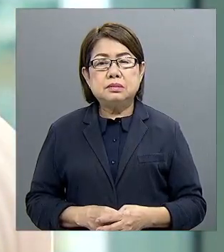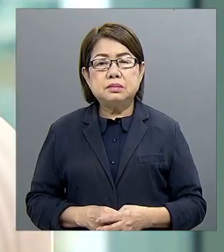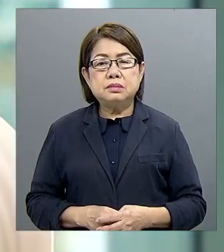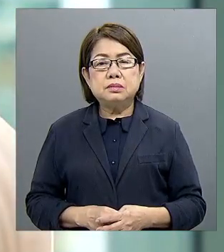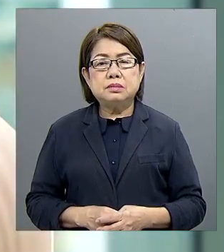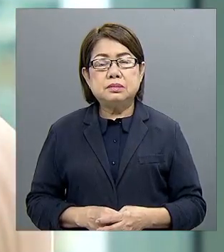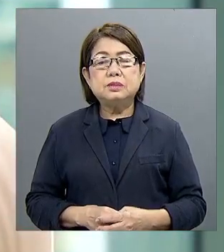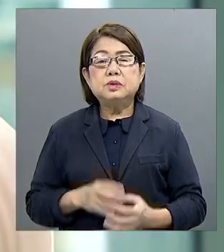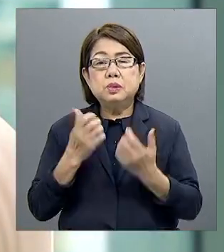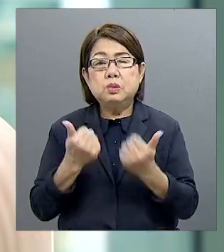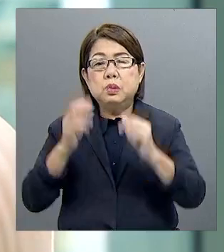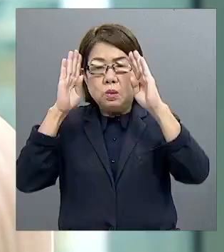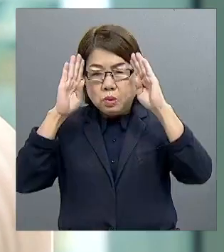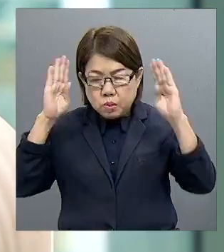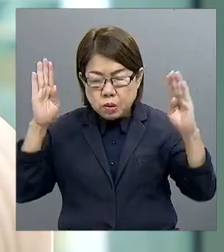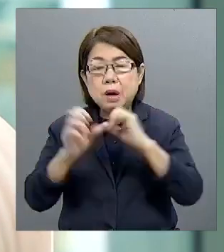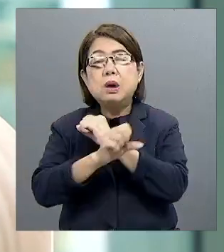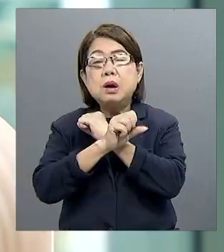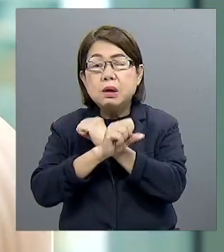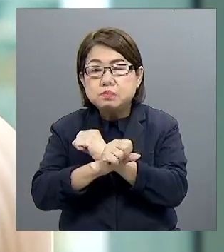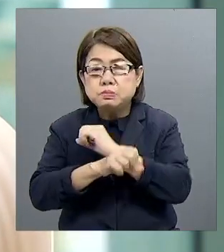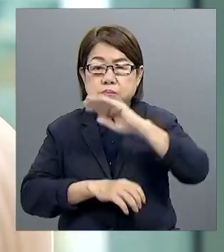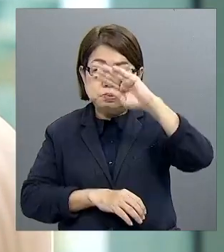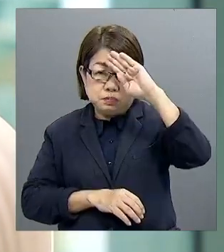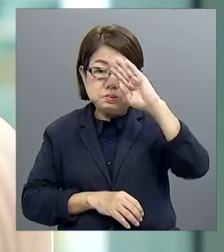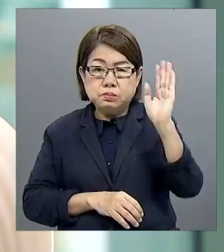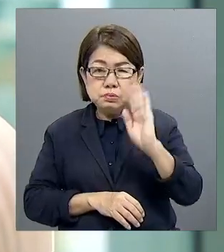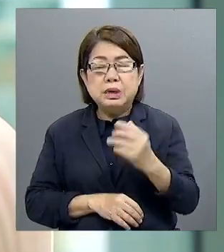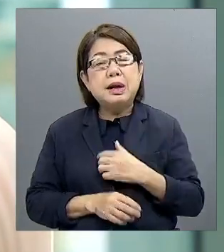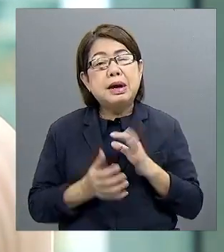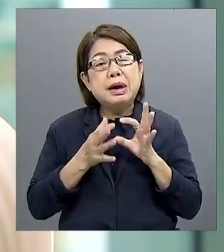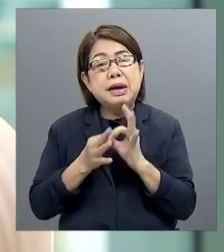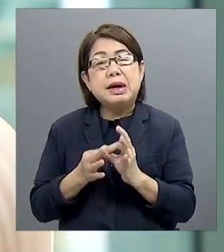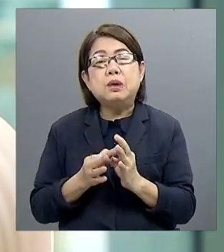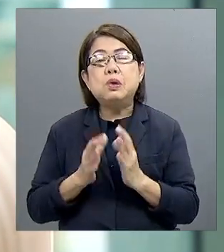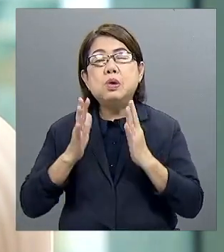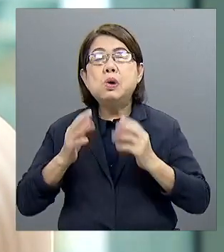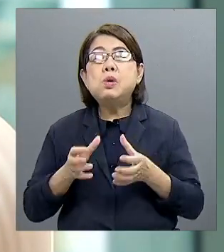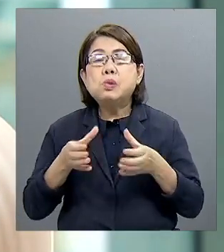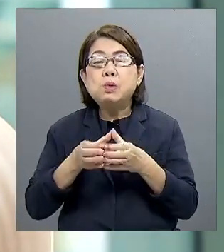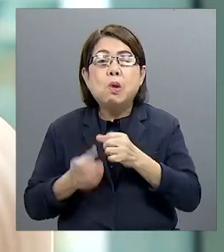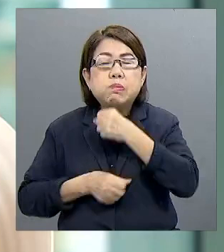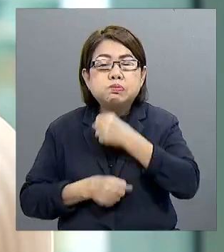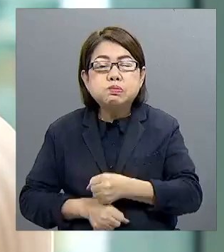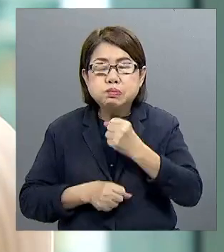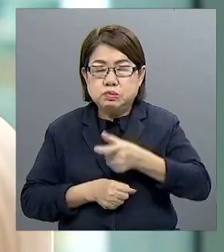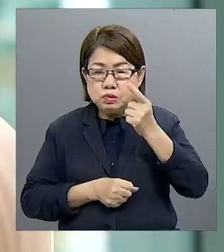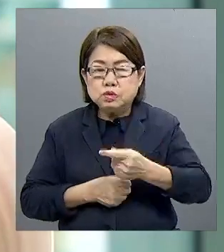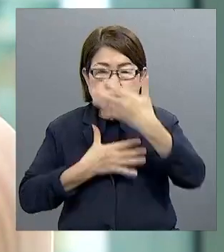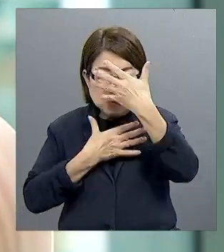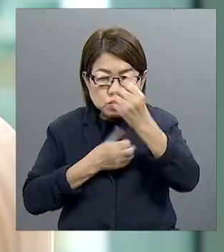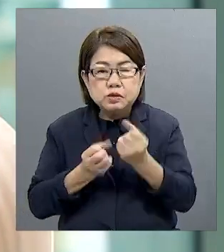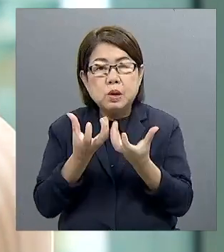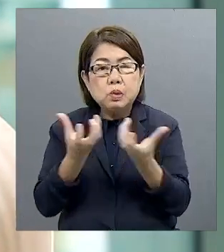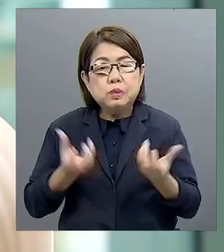ู้สู้โรคค่ะช่วงนี้เราจะพูดถึงอาหารสำหรับวัยเก๋าเรื่องเล็กๆที่ควรใส่ใจค่ะร่วมพูดคุยกับนายแพทย์กฤษดา